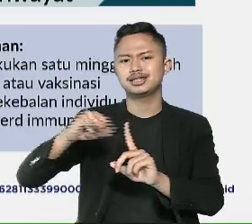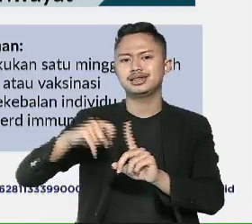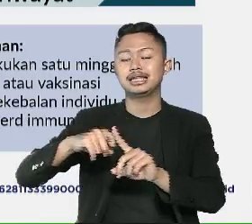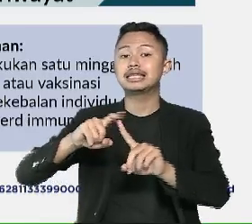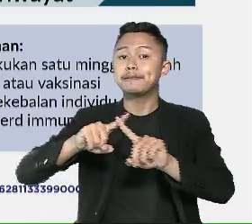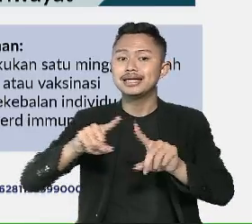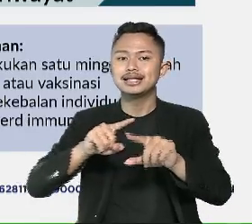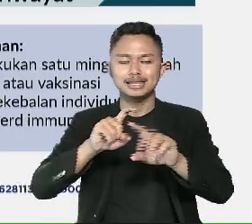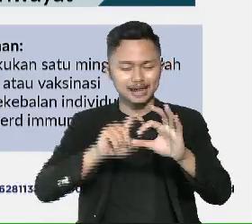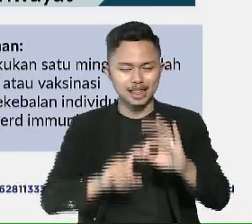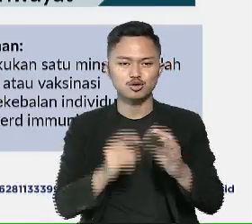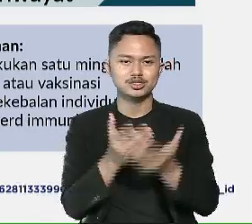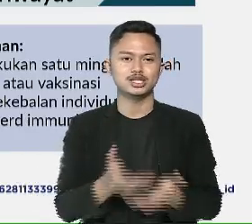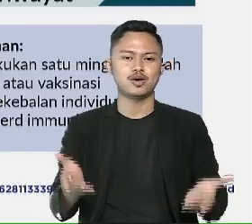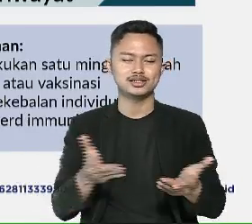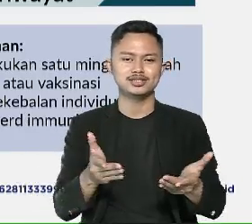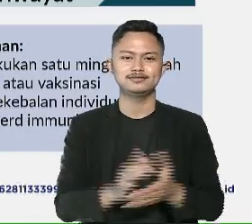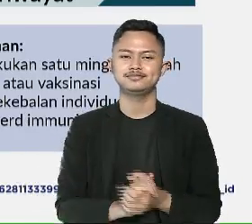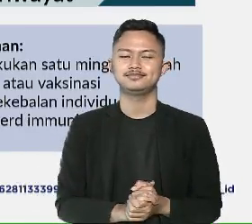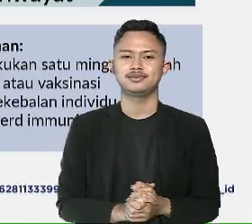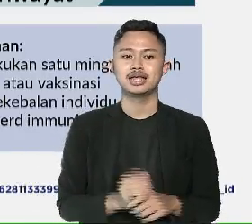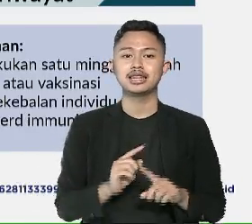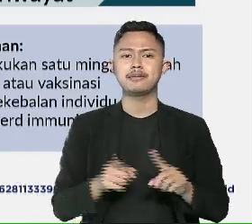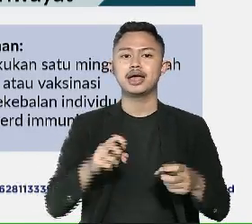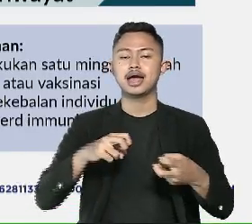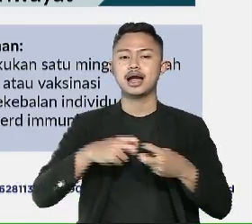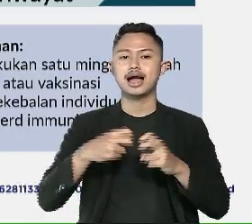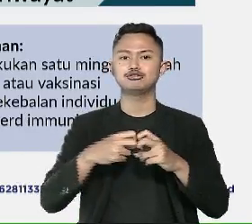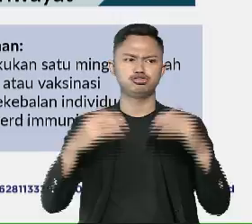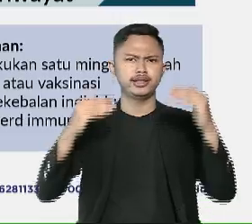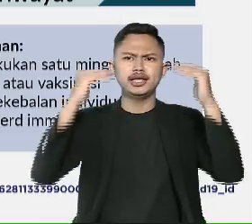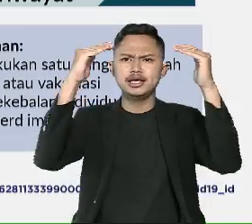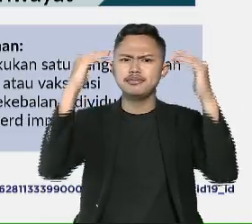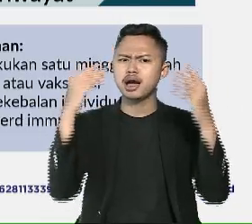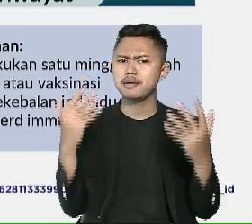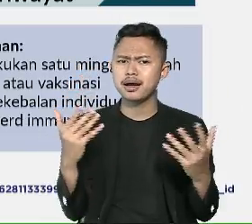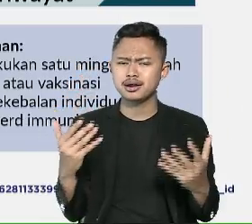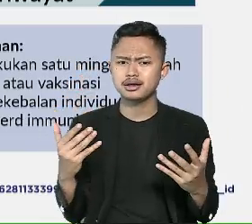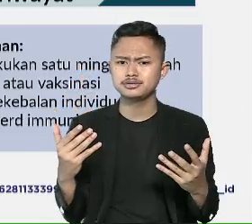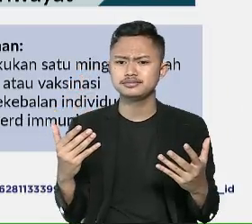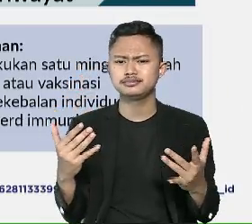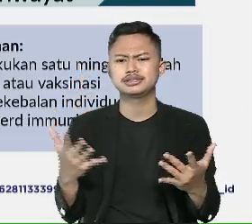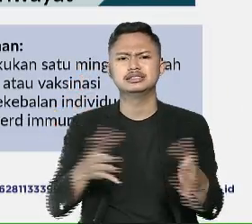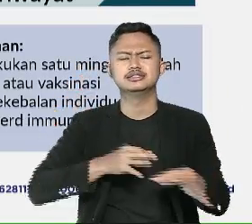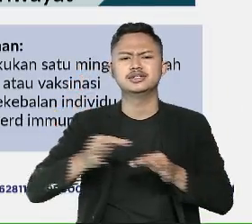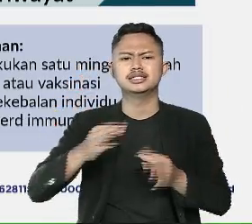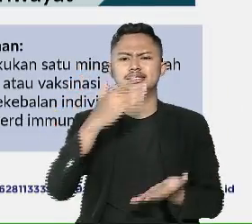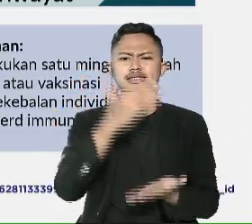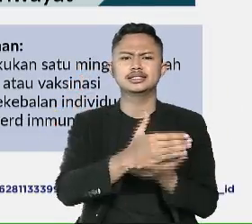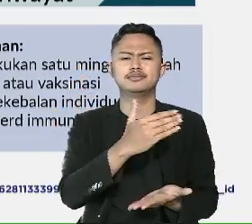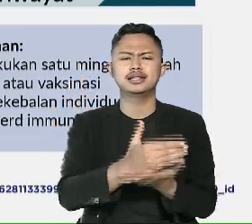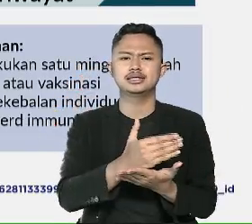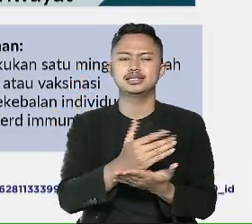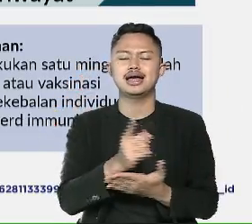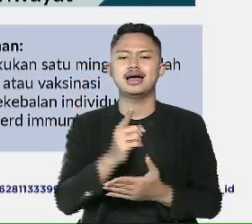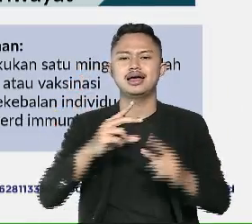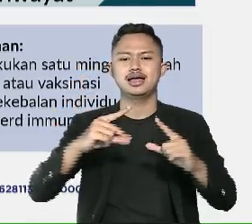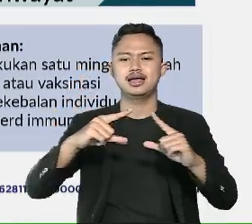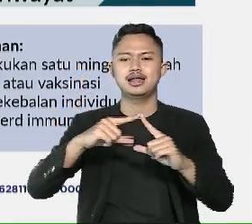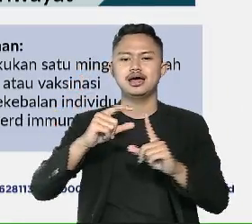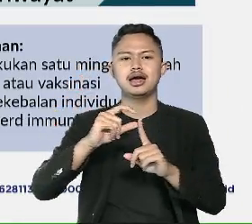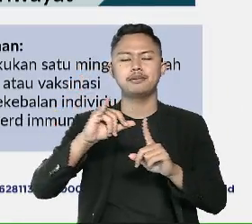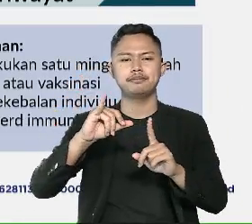penggunaannya. Dalam keadaan kondisi kasus yang tinggi dan keterbatasan fasilitas, rapid antigen